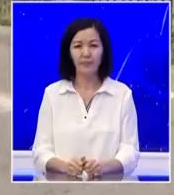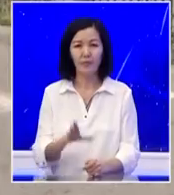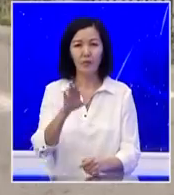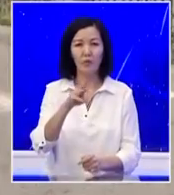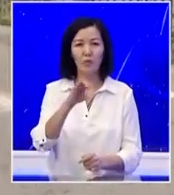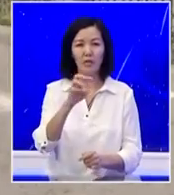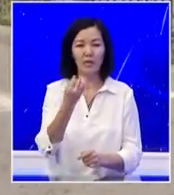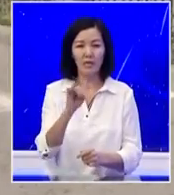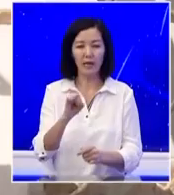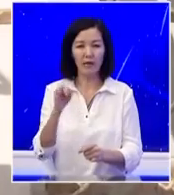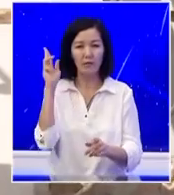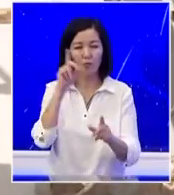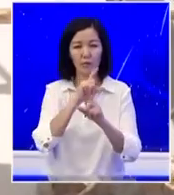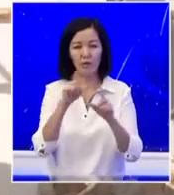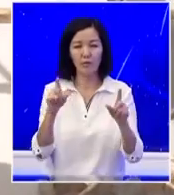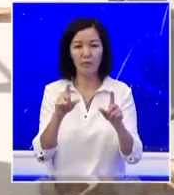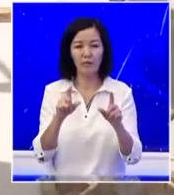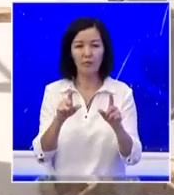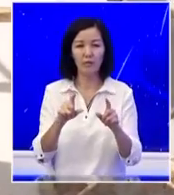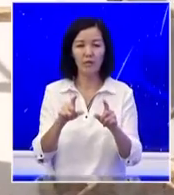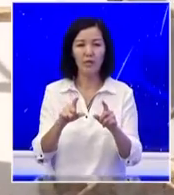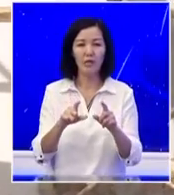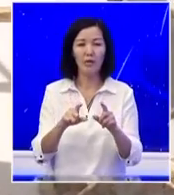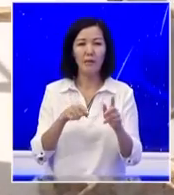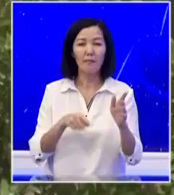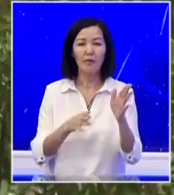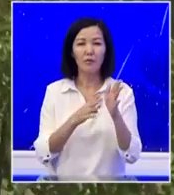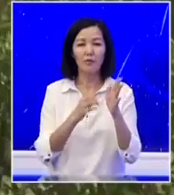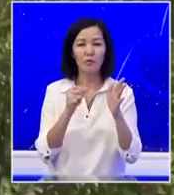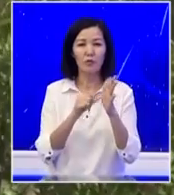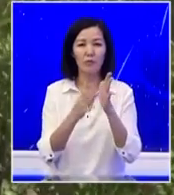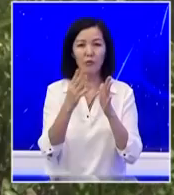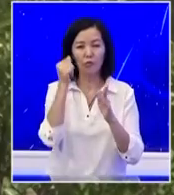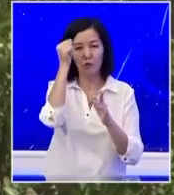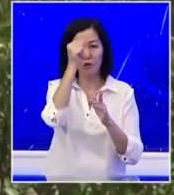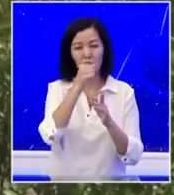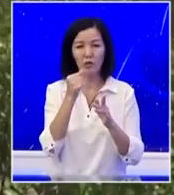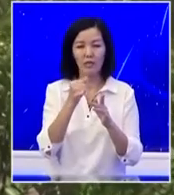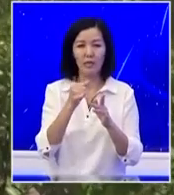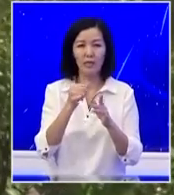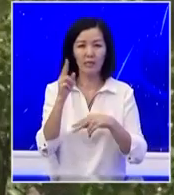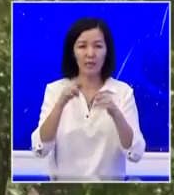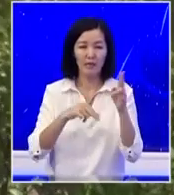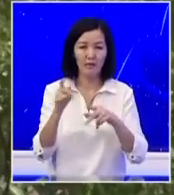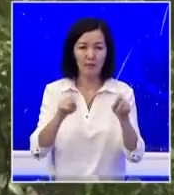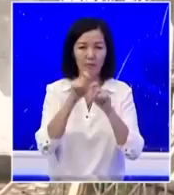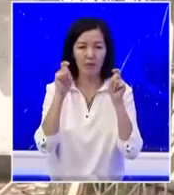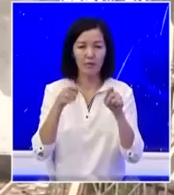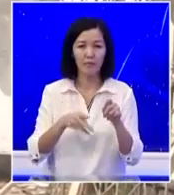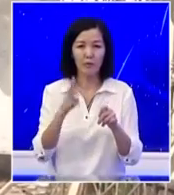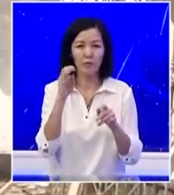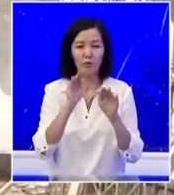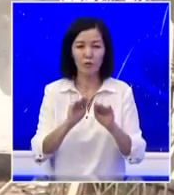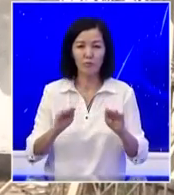Өтенай ауылындағы мына нөмірі 21-ші орта мектептің іргетасы 1964 жылы қаланған. Білім ордасында 1300-ге